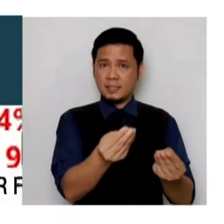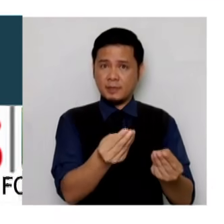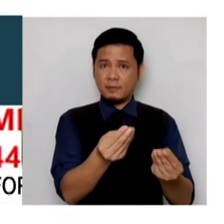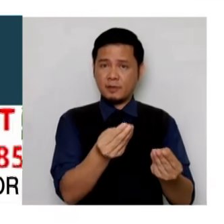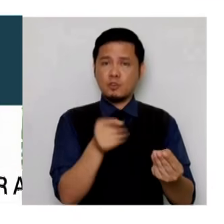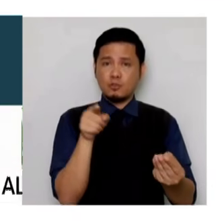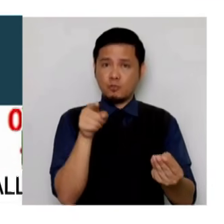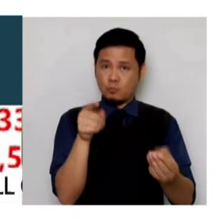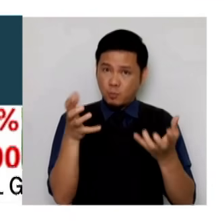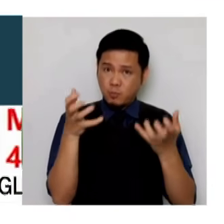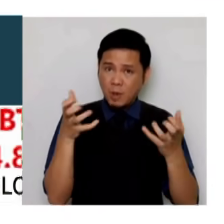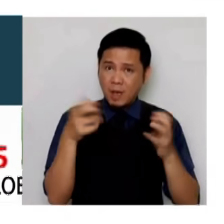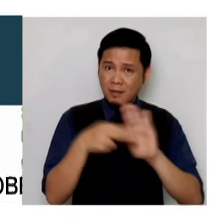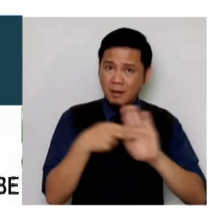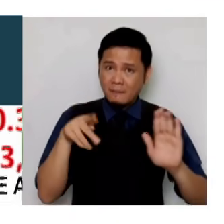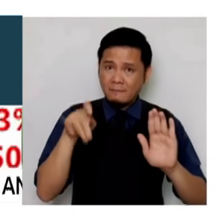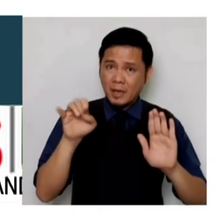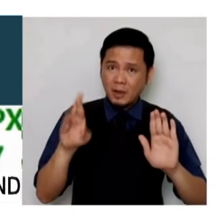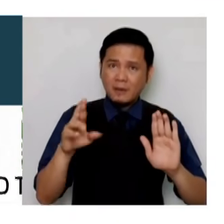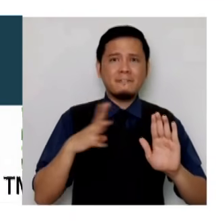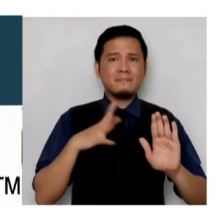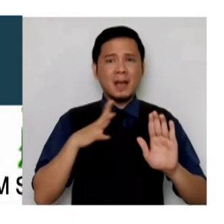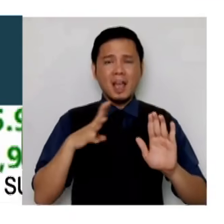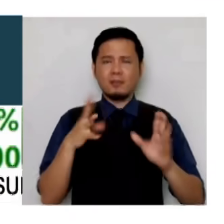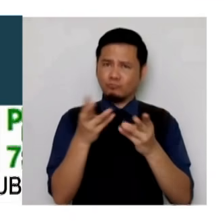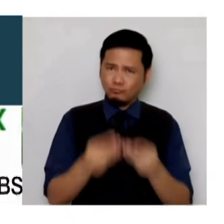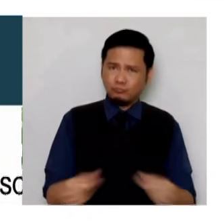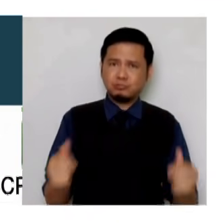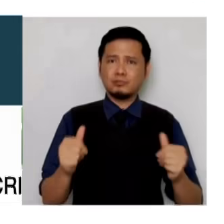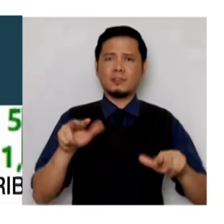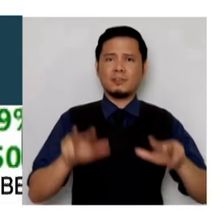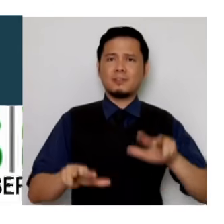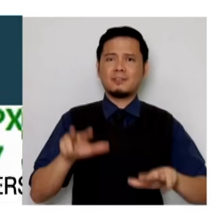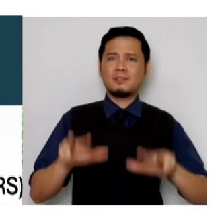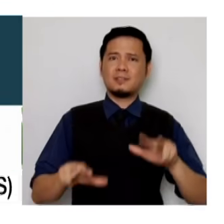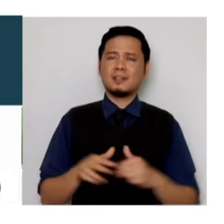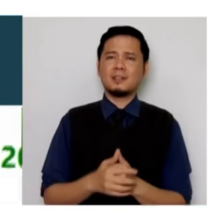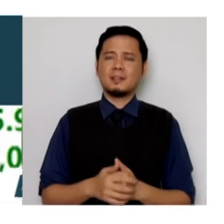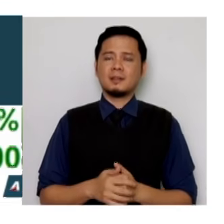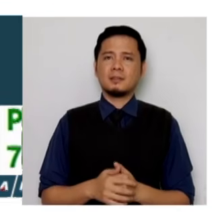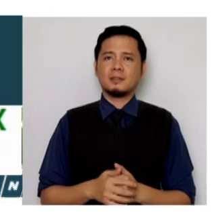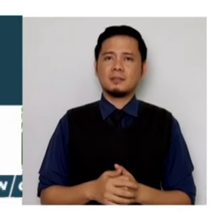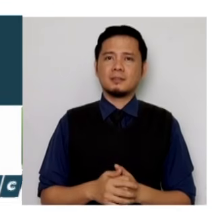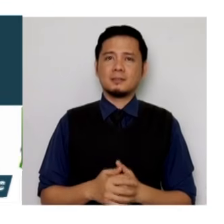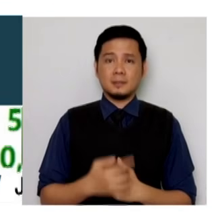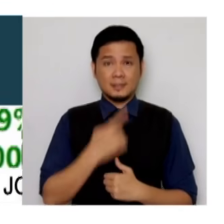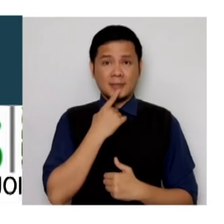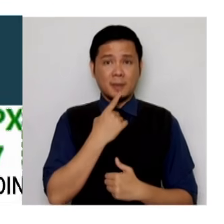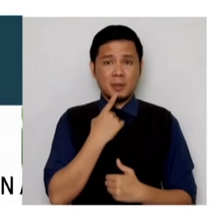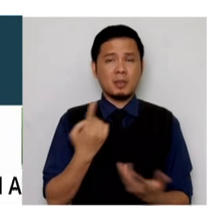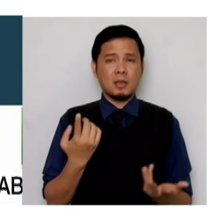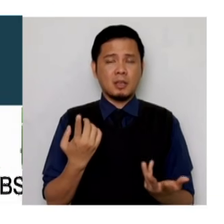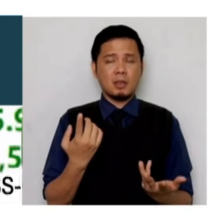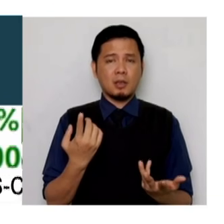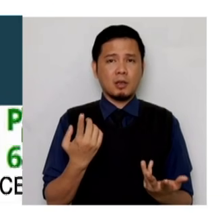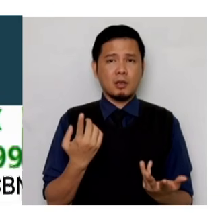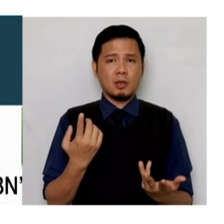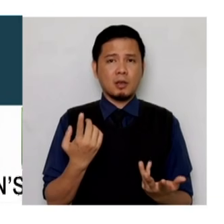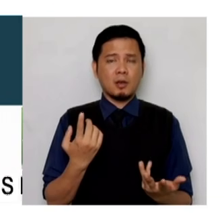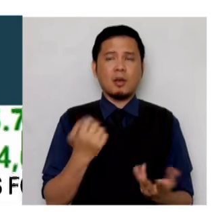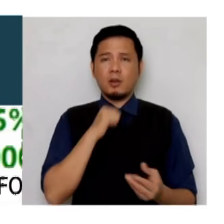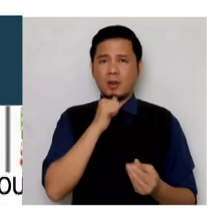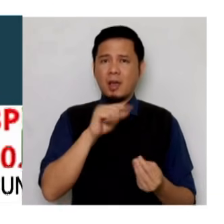addressing the hesitancy right there because they're saying it's not about